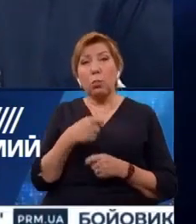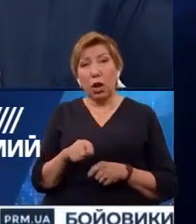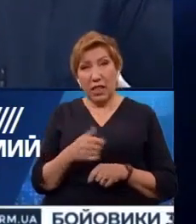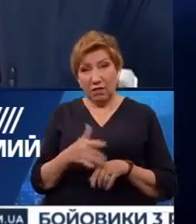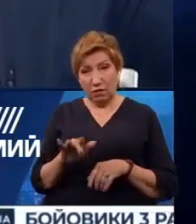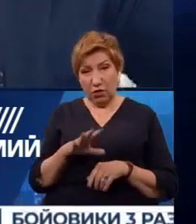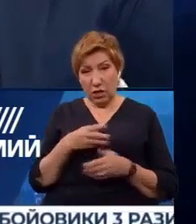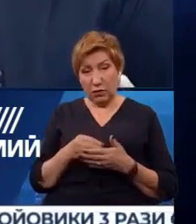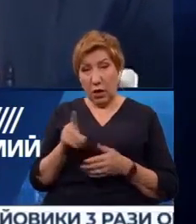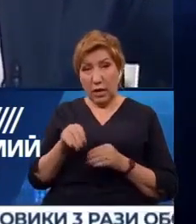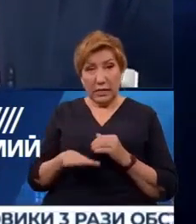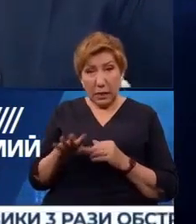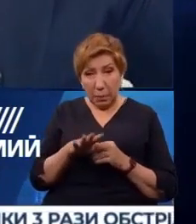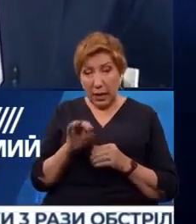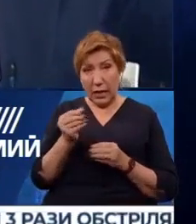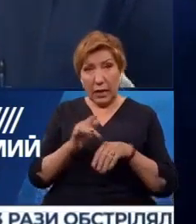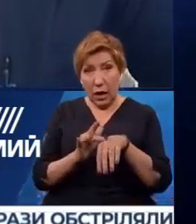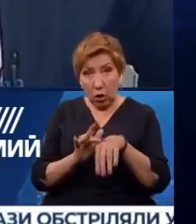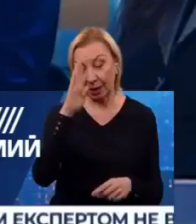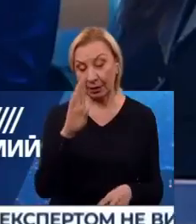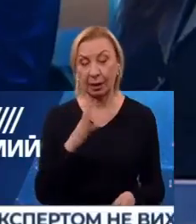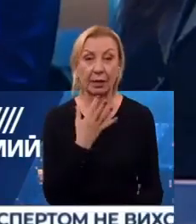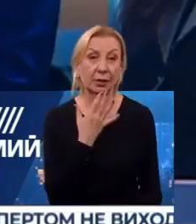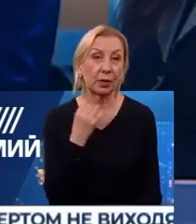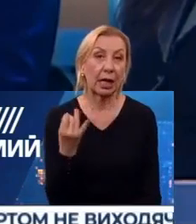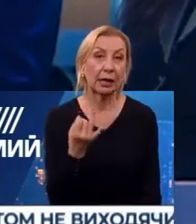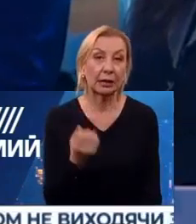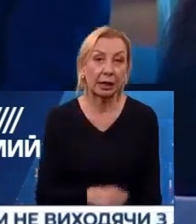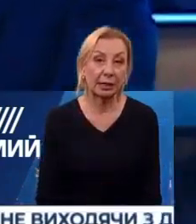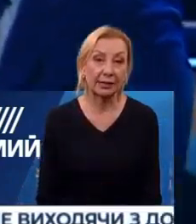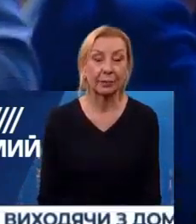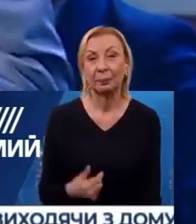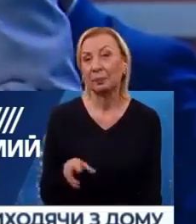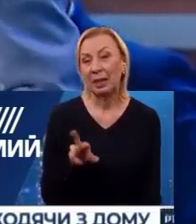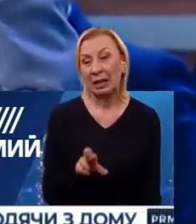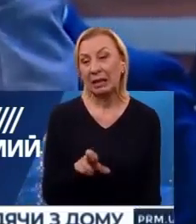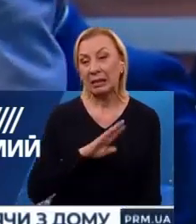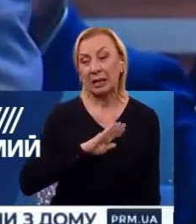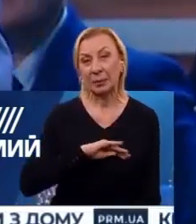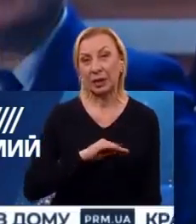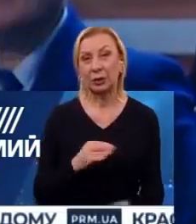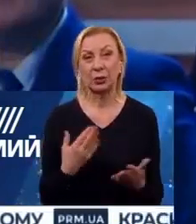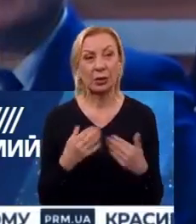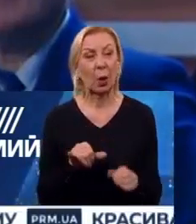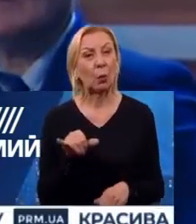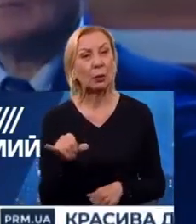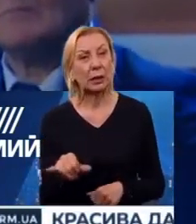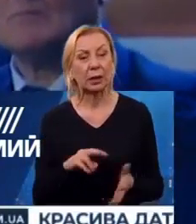свою землю. У них ні землі, ні грошей, ні майбутнього. Знаєте, я скептично ставлюсь, коли ви кажете, у них